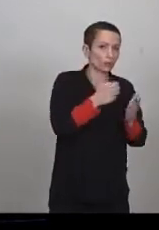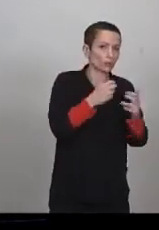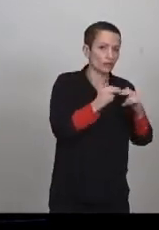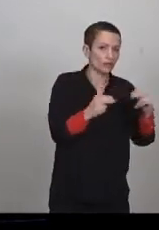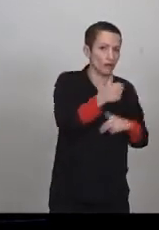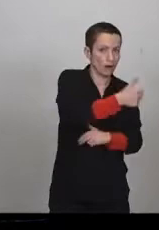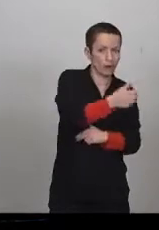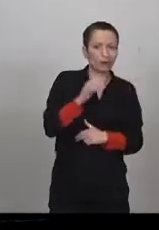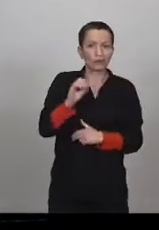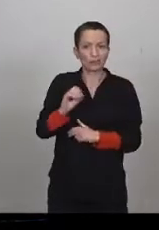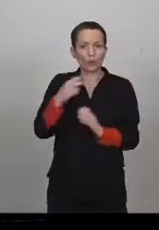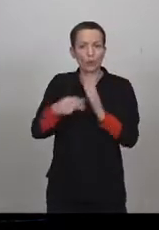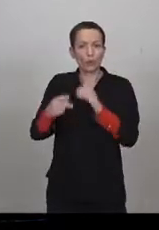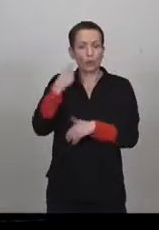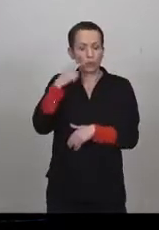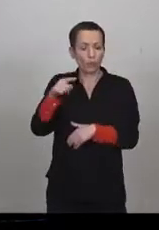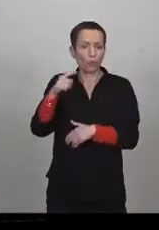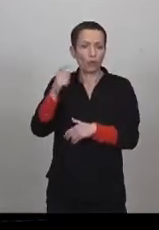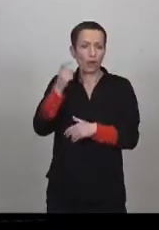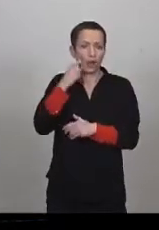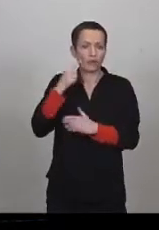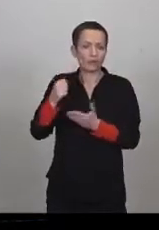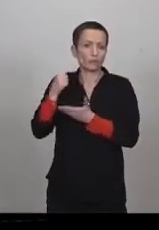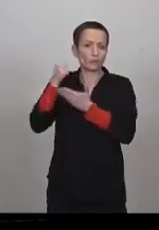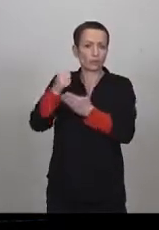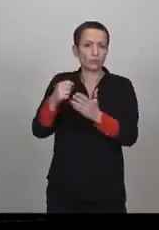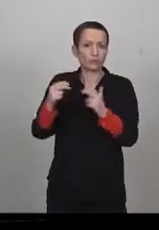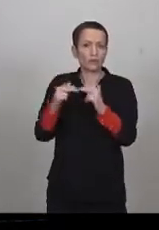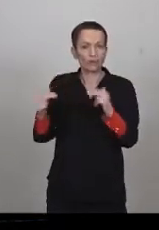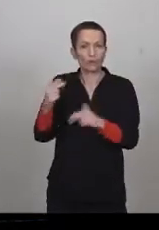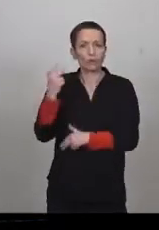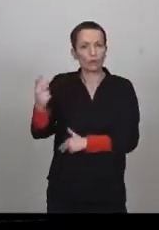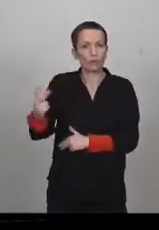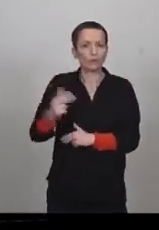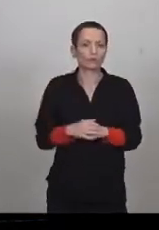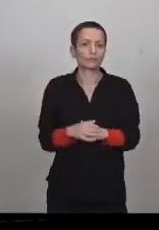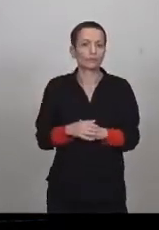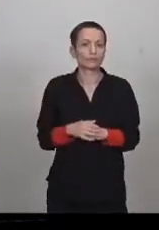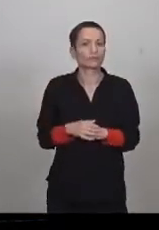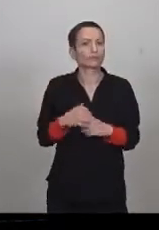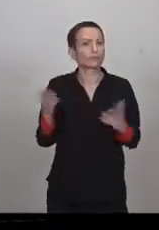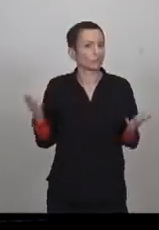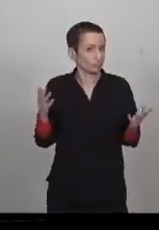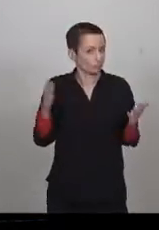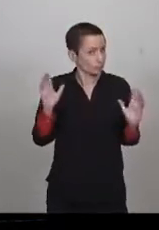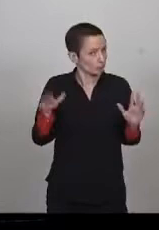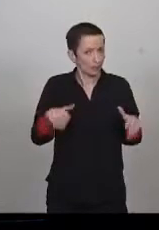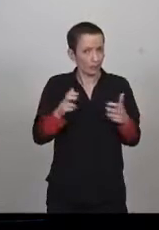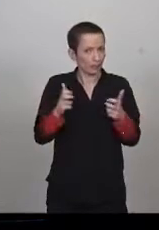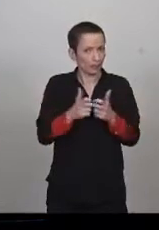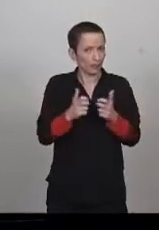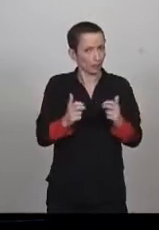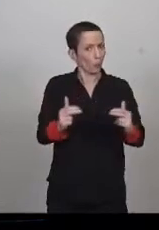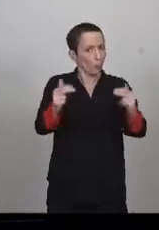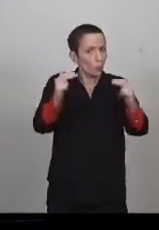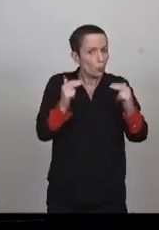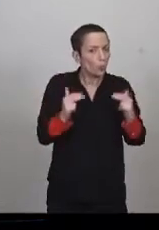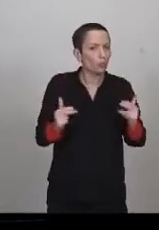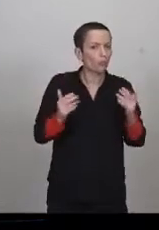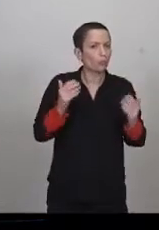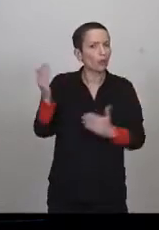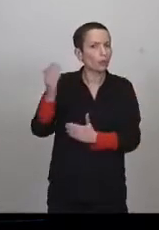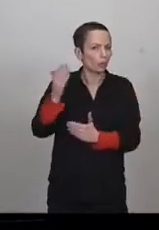0 € pour les boursiers de taux 3. Ce sont, malgré un tarif bien plus bas que celui qui est